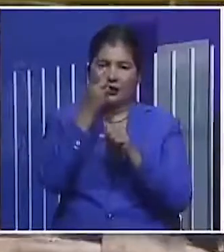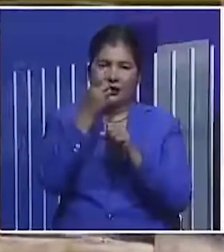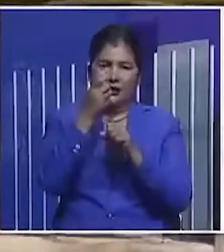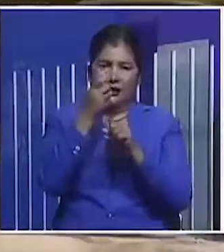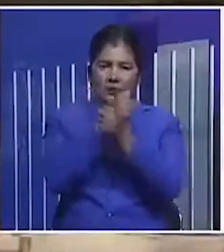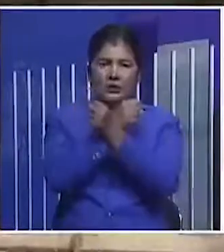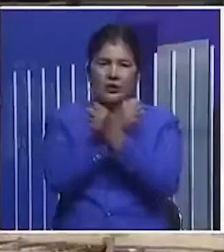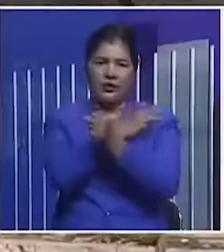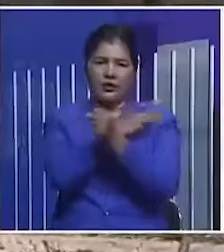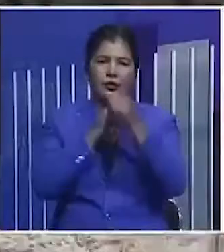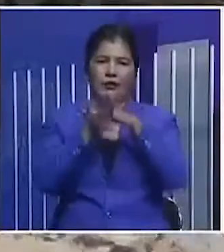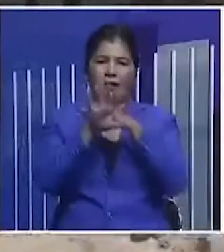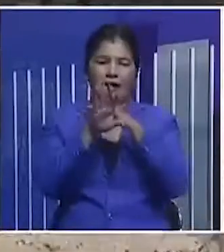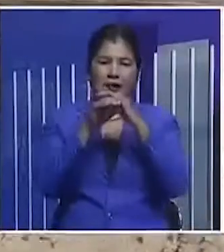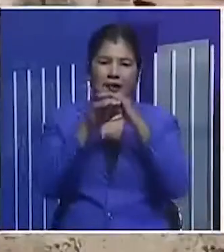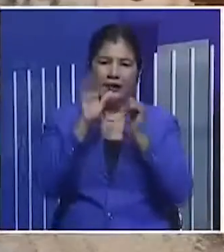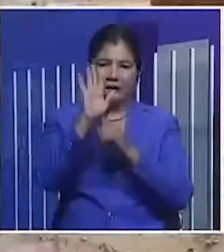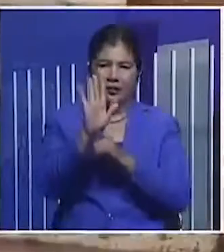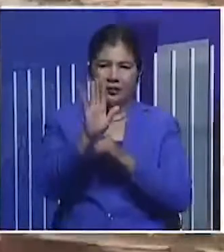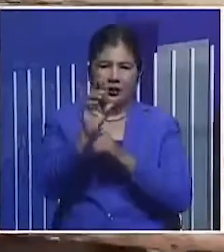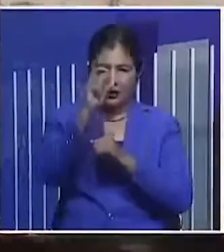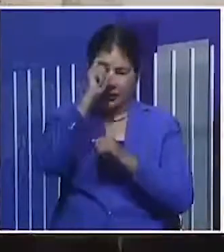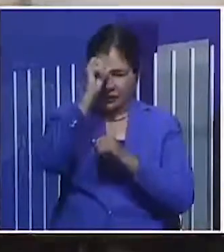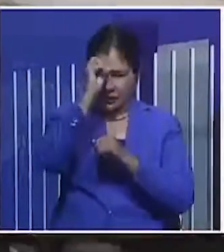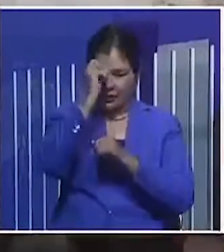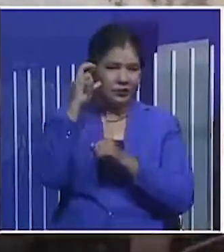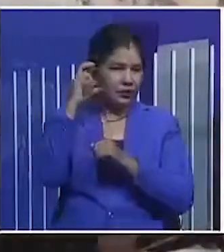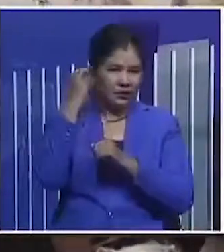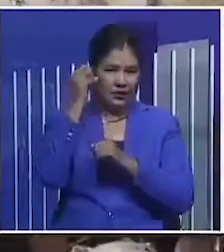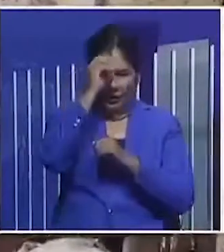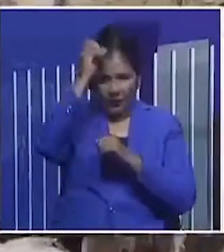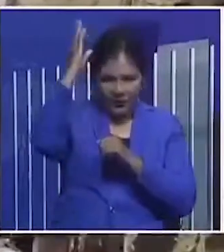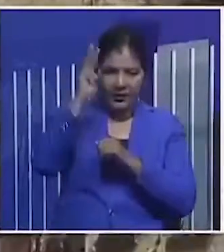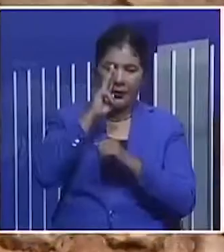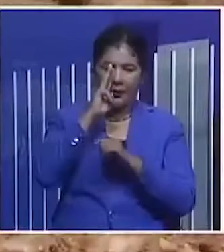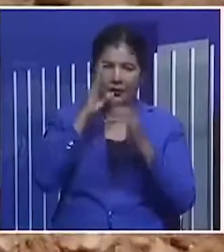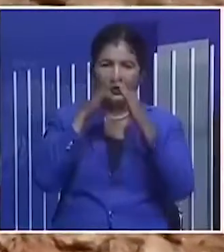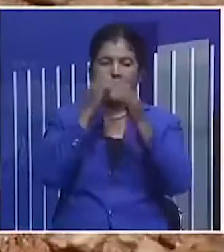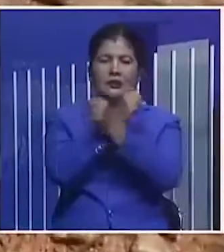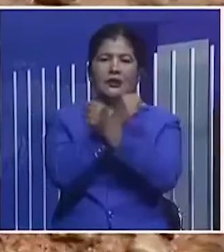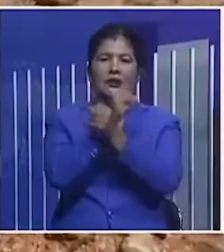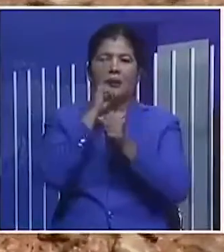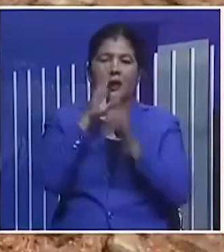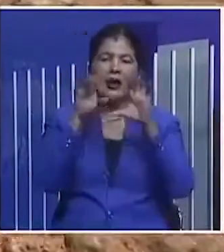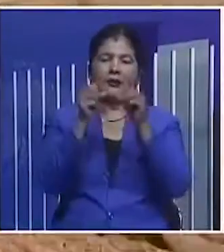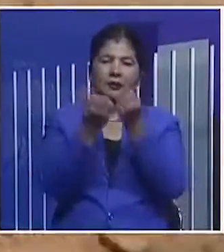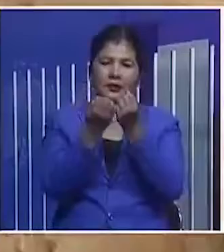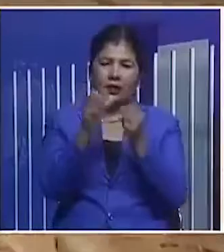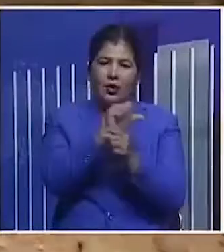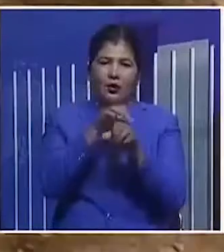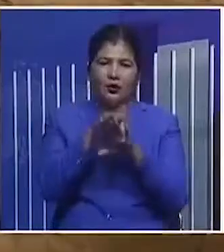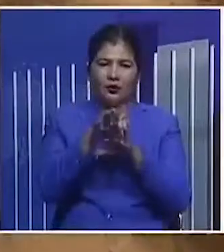छन्। आक्रमणकारीले अबुजाको दक्षिण पश्चिममा पनि कुजा क्षेत्रमा रहेको जेलमा आक्रमण गरेका थिए। उनीहरूले